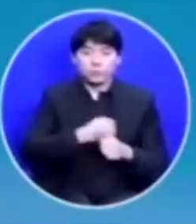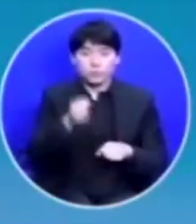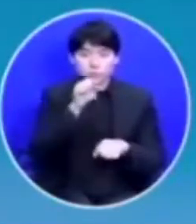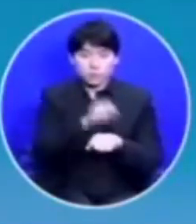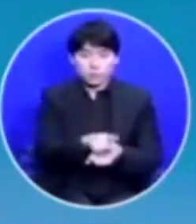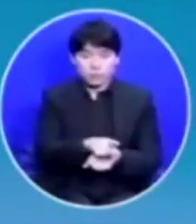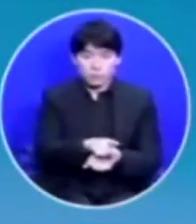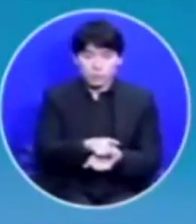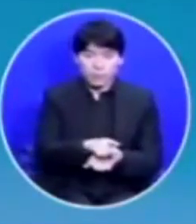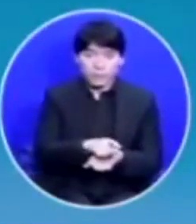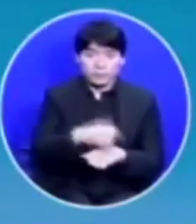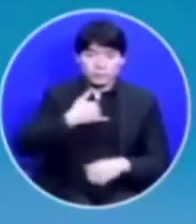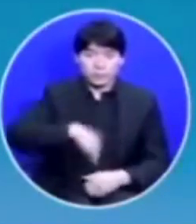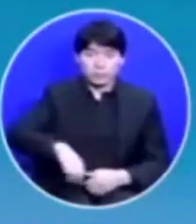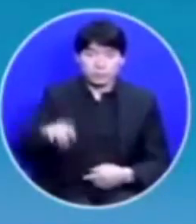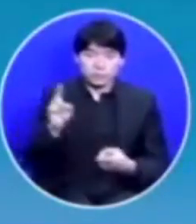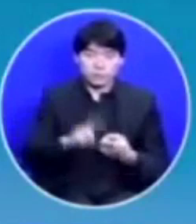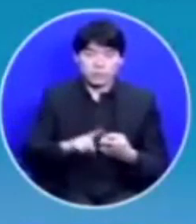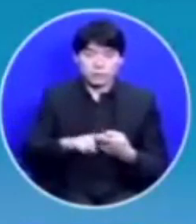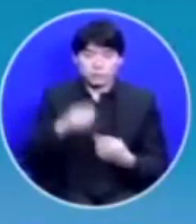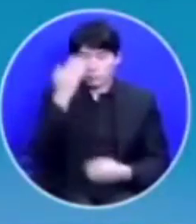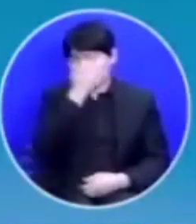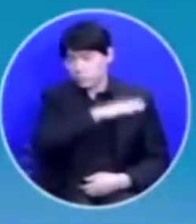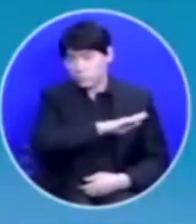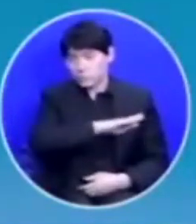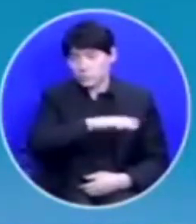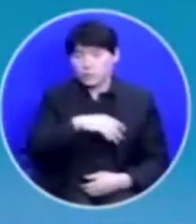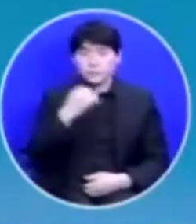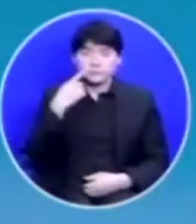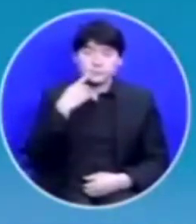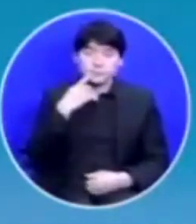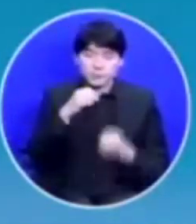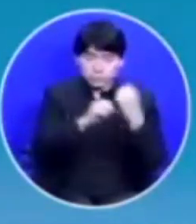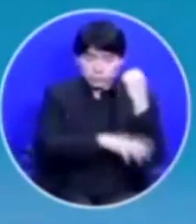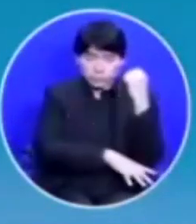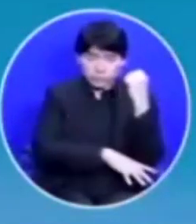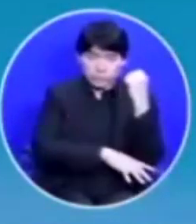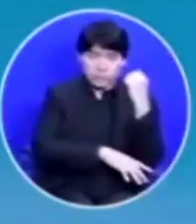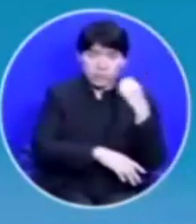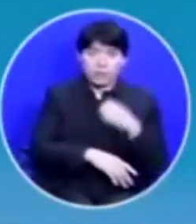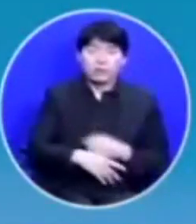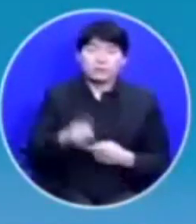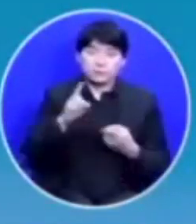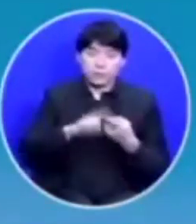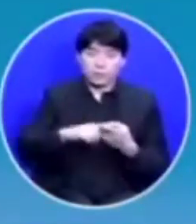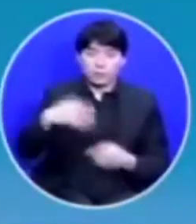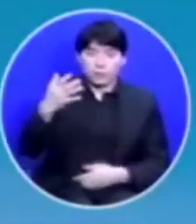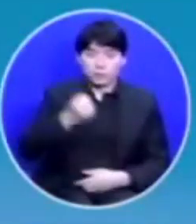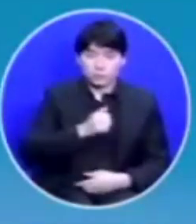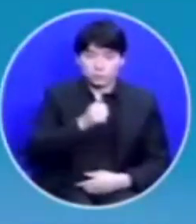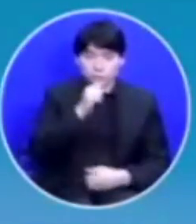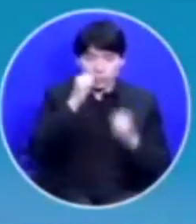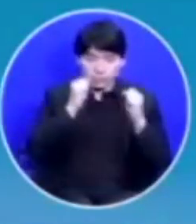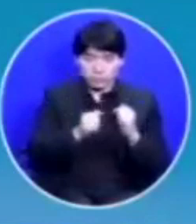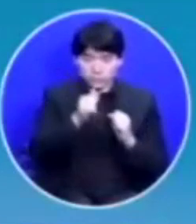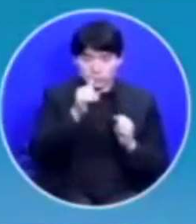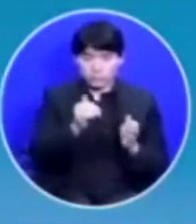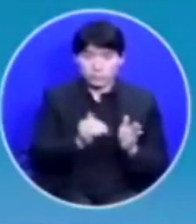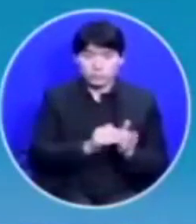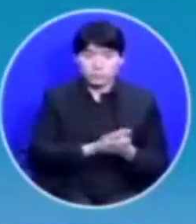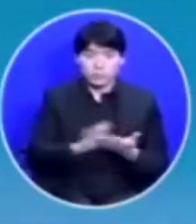또 자녀들에 대한 무관심에 쓴 뿌리를 이 목사님도 고대로 물려받은 거죠 아내를